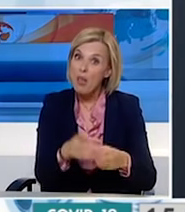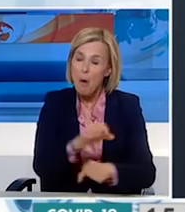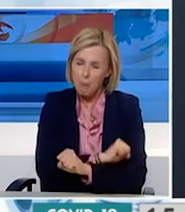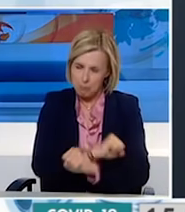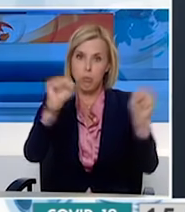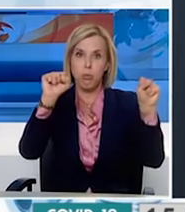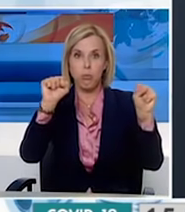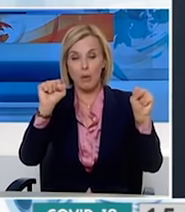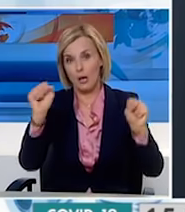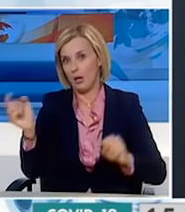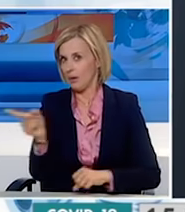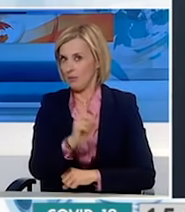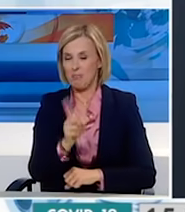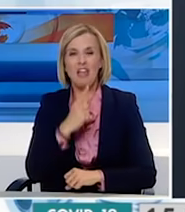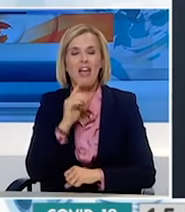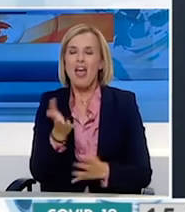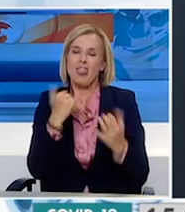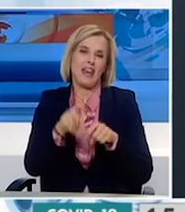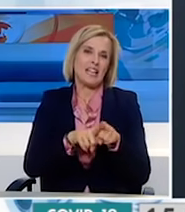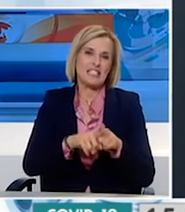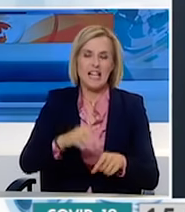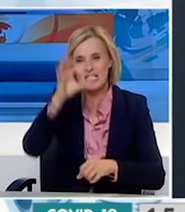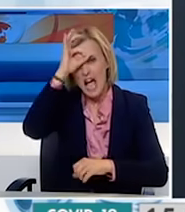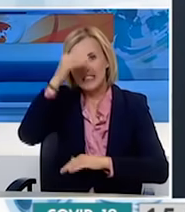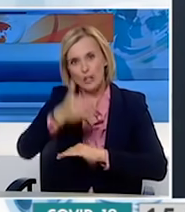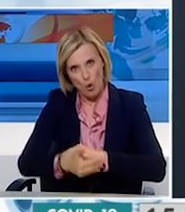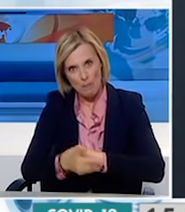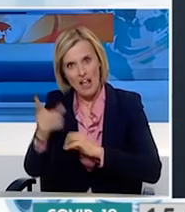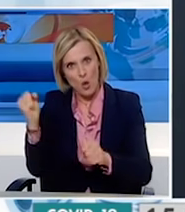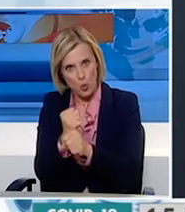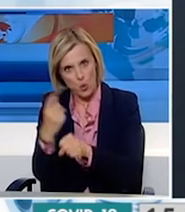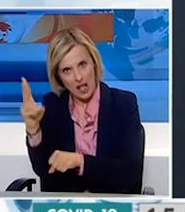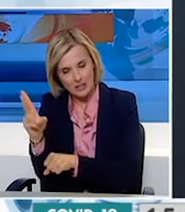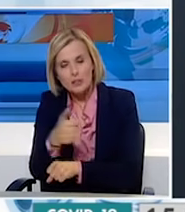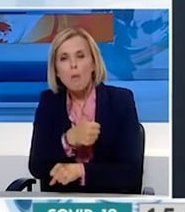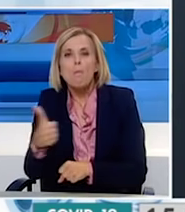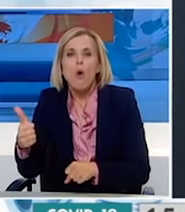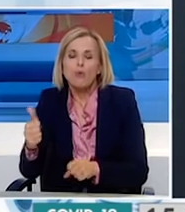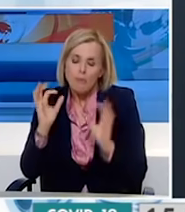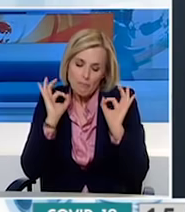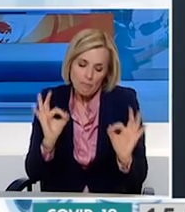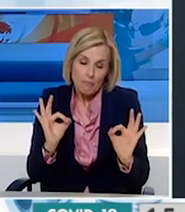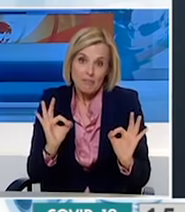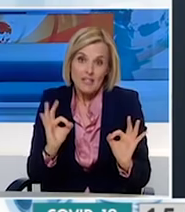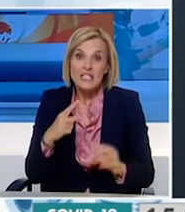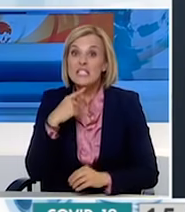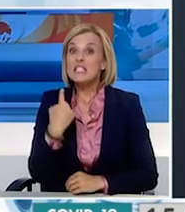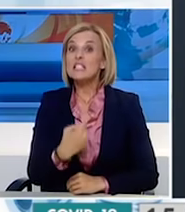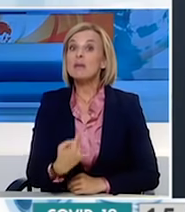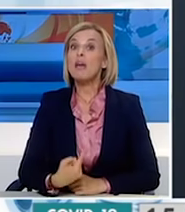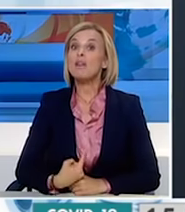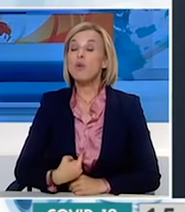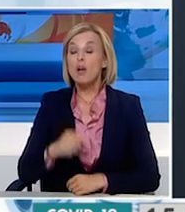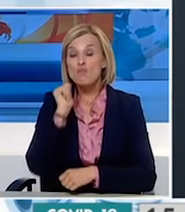αέρα. Δεν είναι ζήτημα της αστυνομίας ο περιορισμός της νόσου. Η αστυνομία κάνει τη δουλειά της. Η στάση όλων είναι ζήτημα